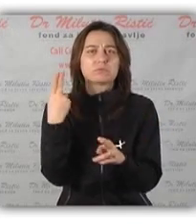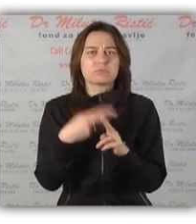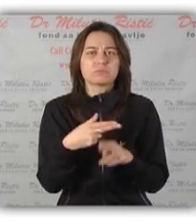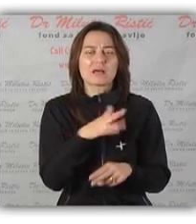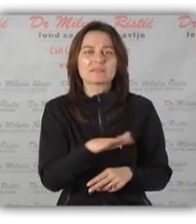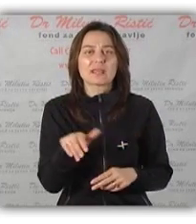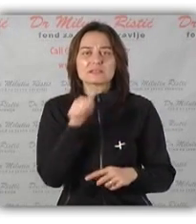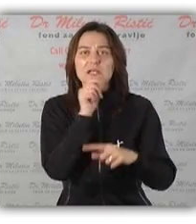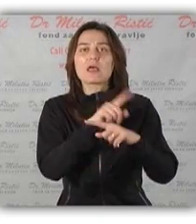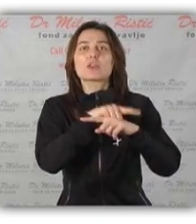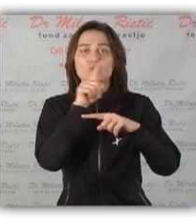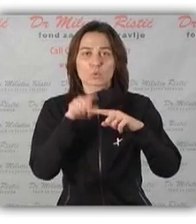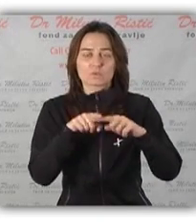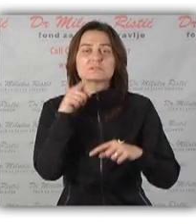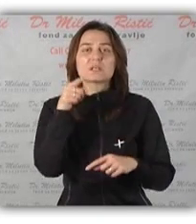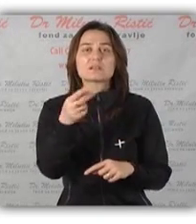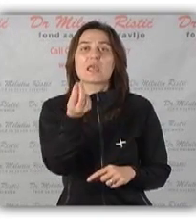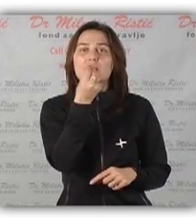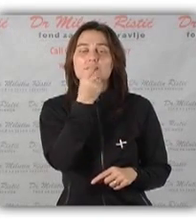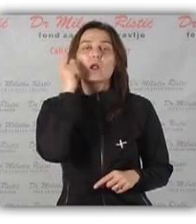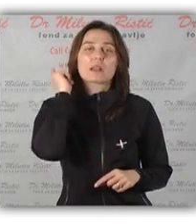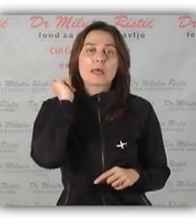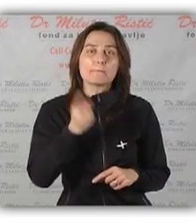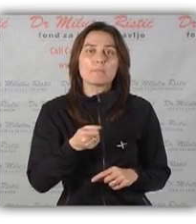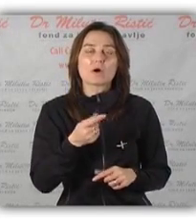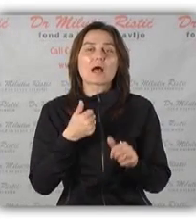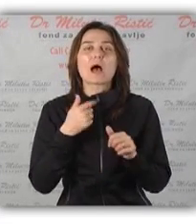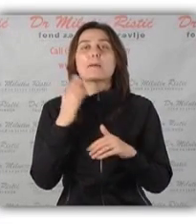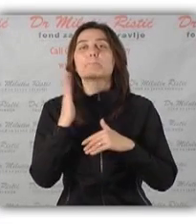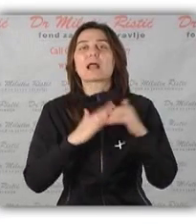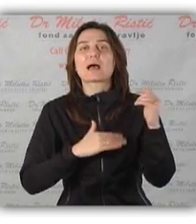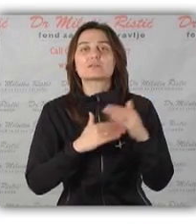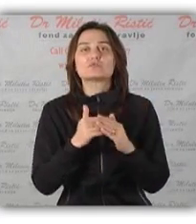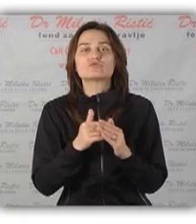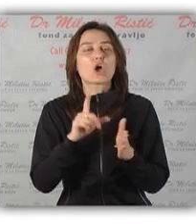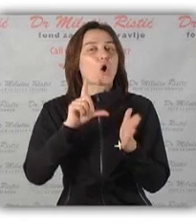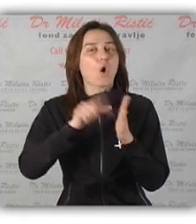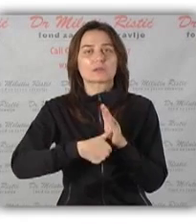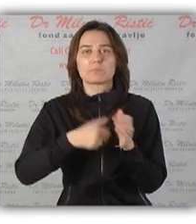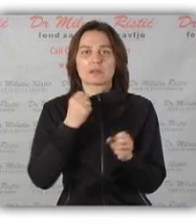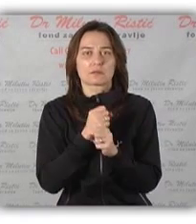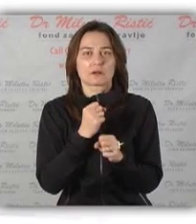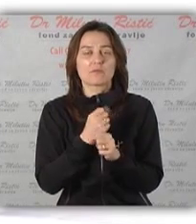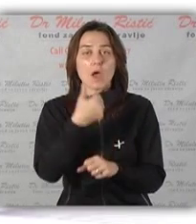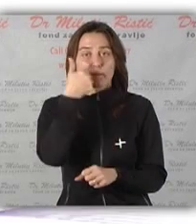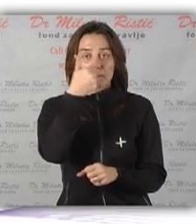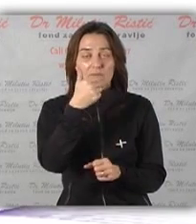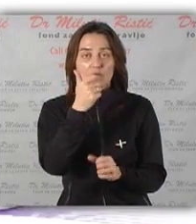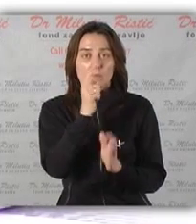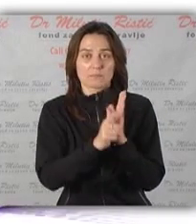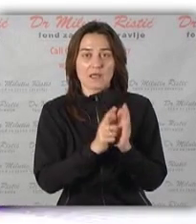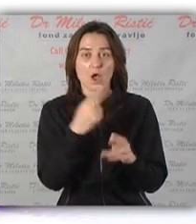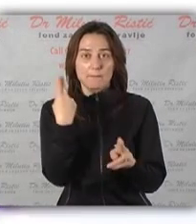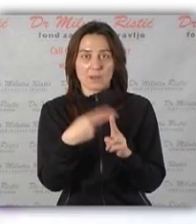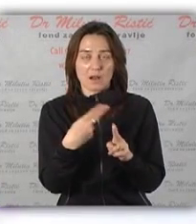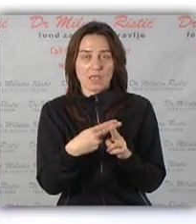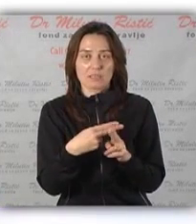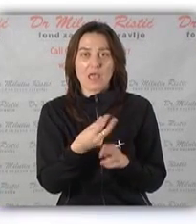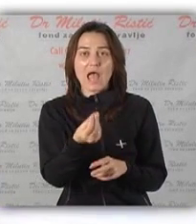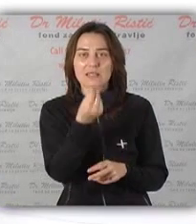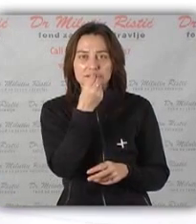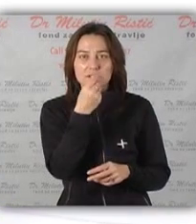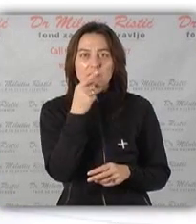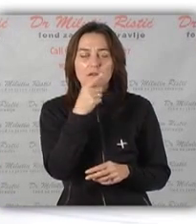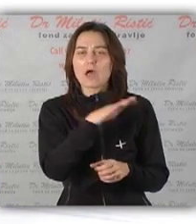hronične bolesnice, deca i trudnice, te se kod njih ishrana mora praktično reagovati odmah. U prvoj fazi